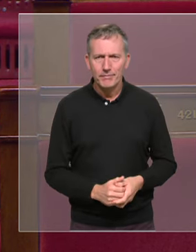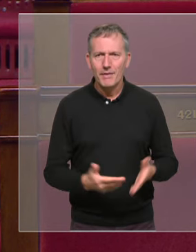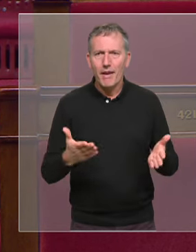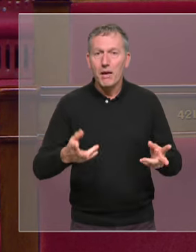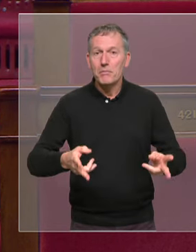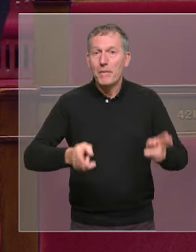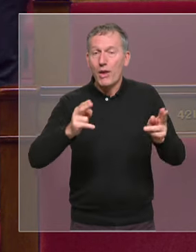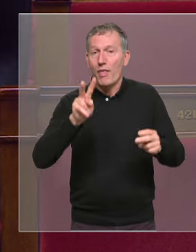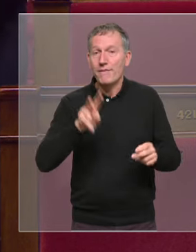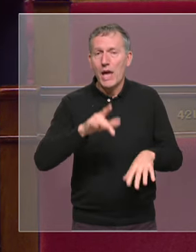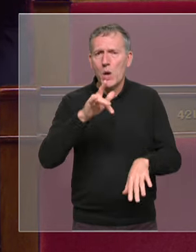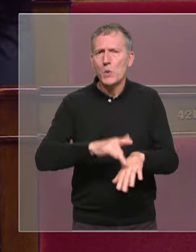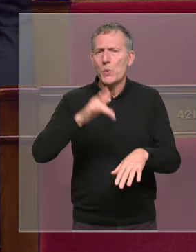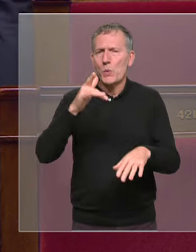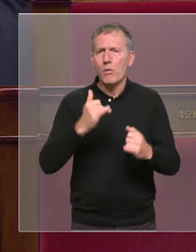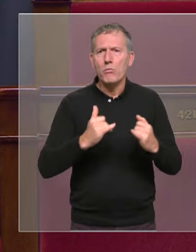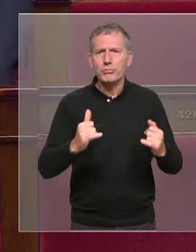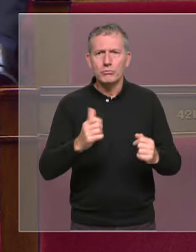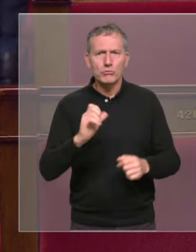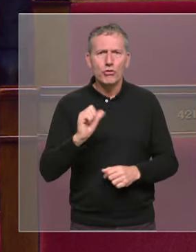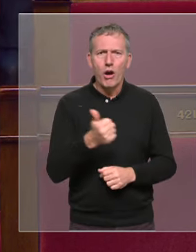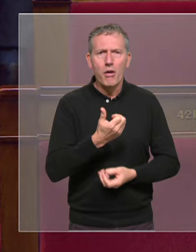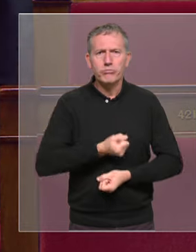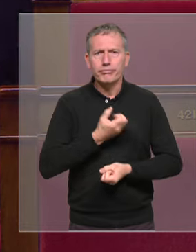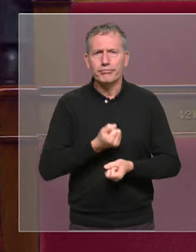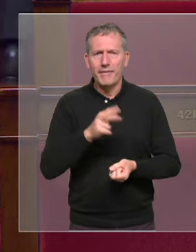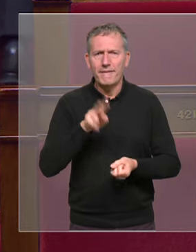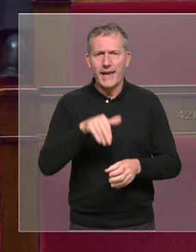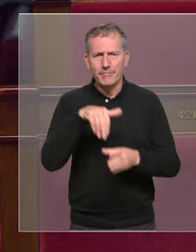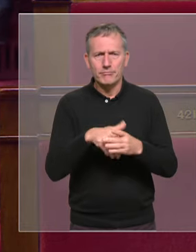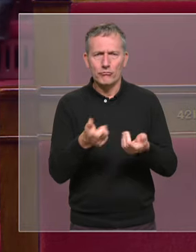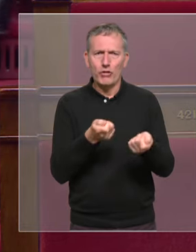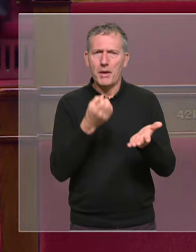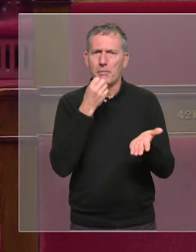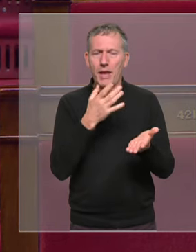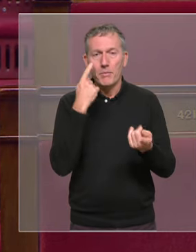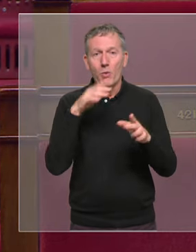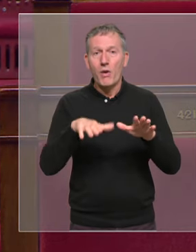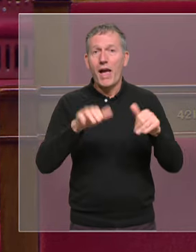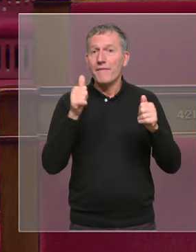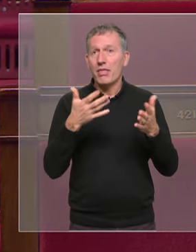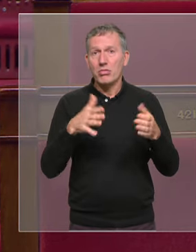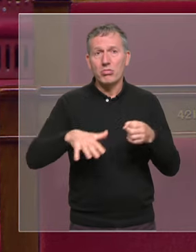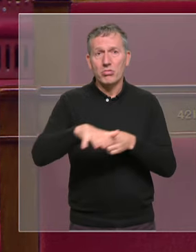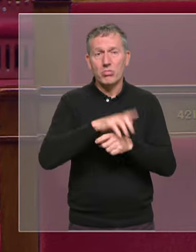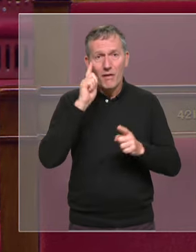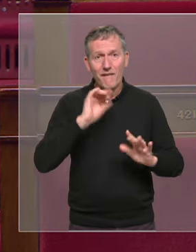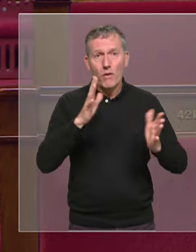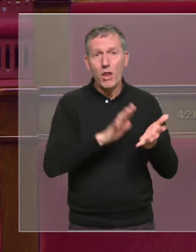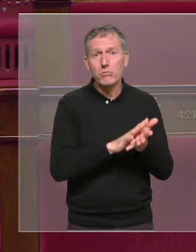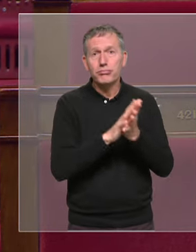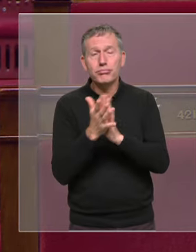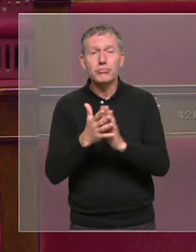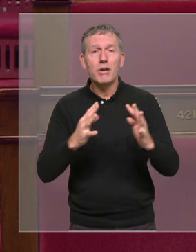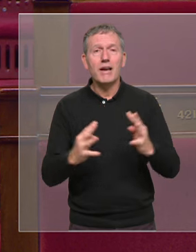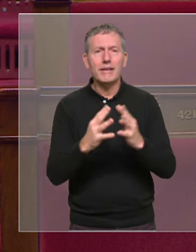période de tension extrême, chaque parole doit être soigneusement pesée pour ne pas faire sombrer le continent entier dans la folie de la guerre.